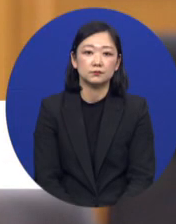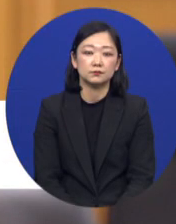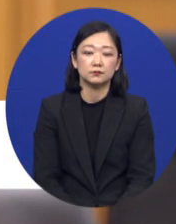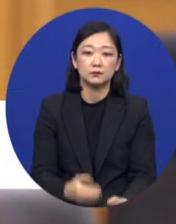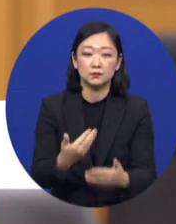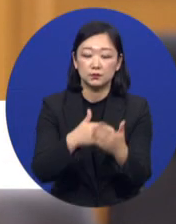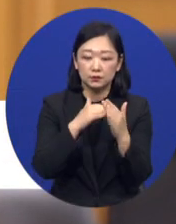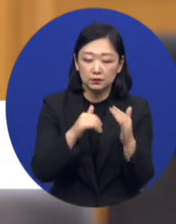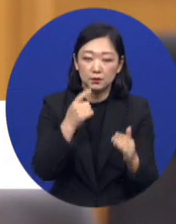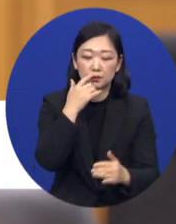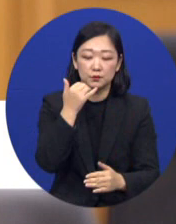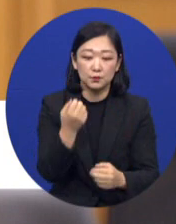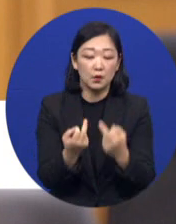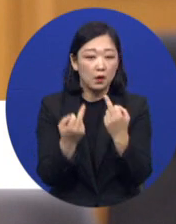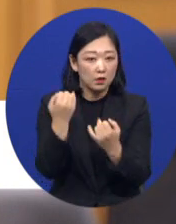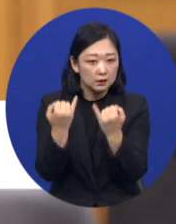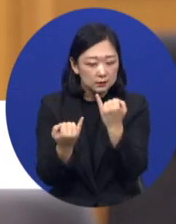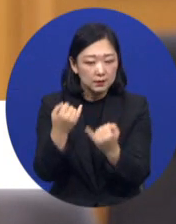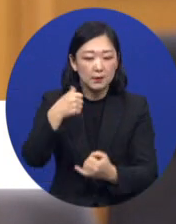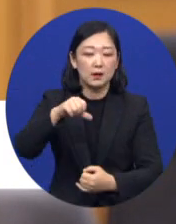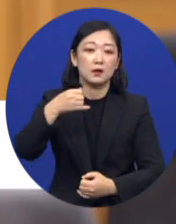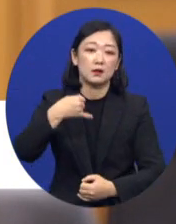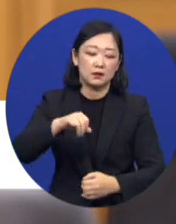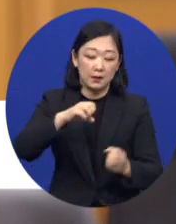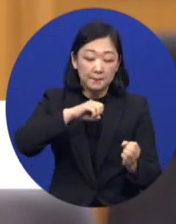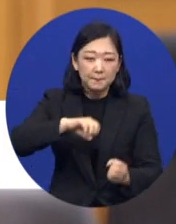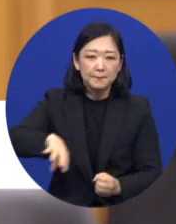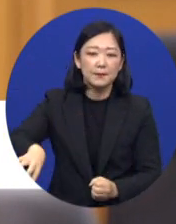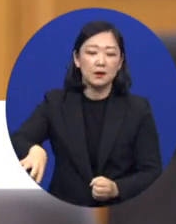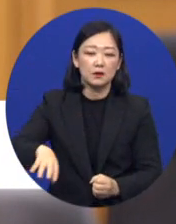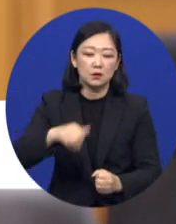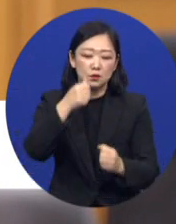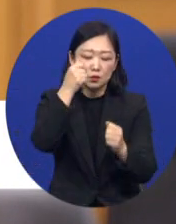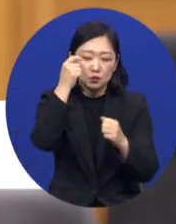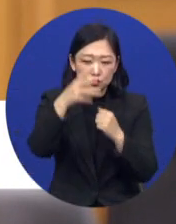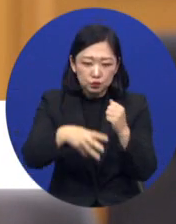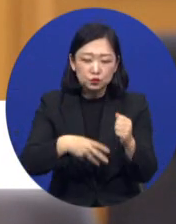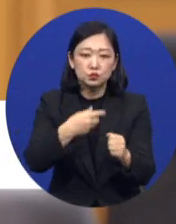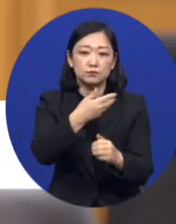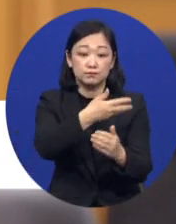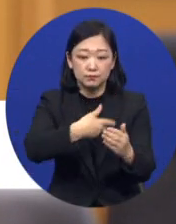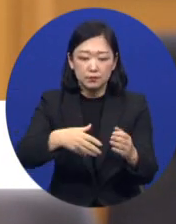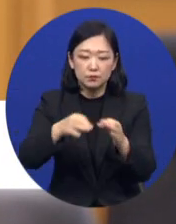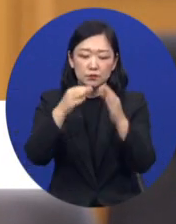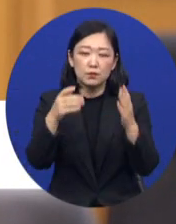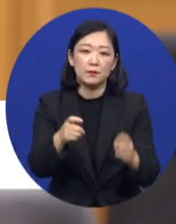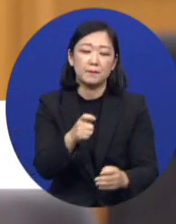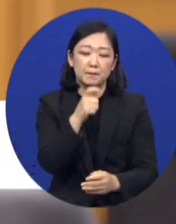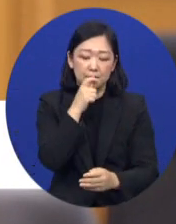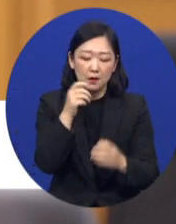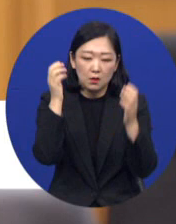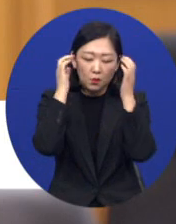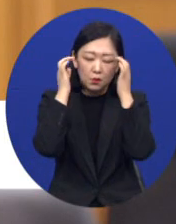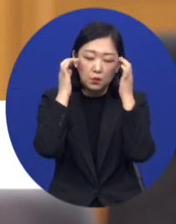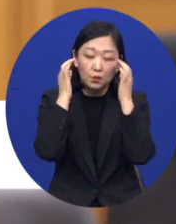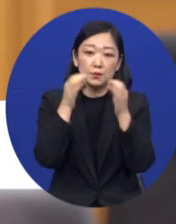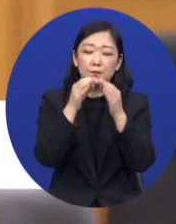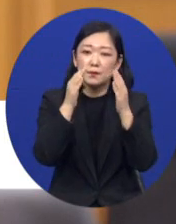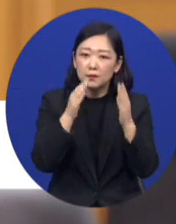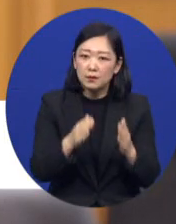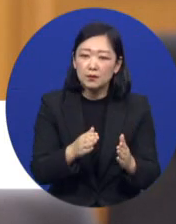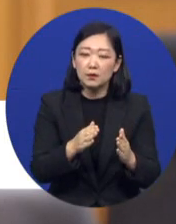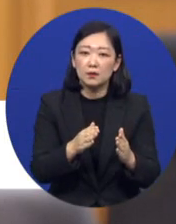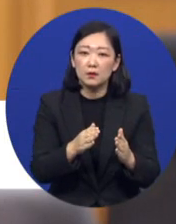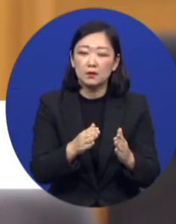유족들은 부모님과 형제자매, 자식들을 잃고도 수십 년 세월 동안 말 못할 아픔과 고통 속에 희생자들을